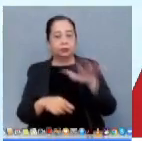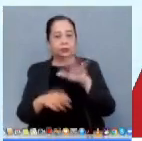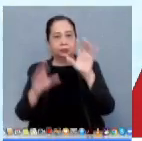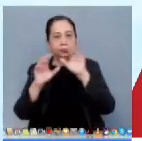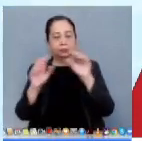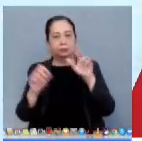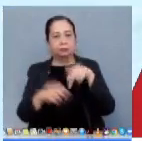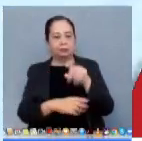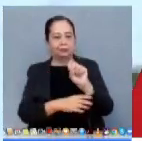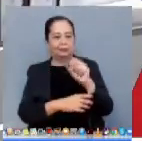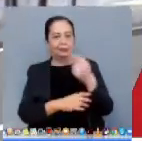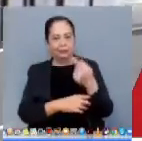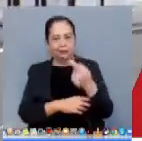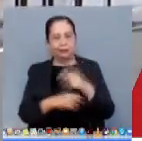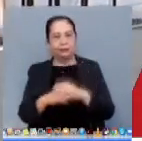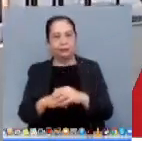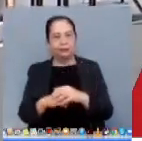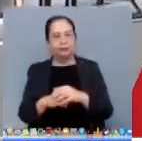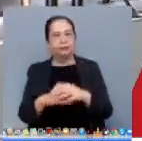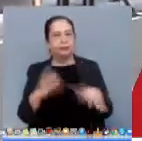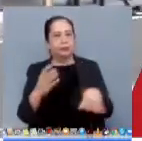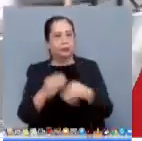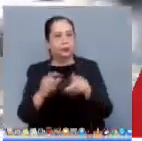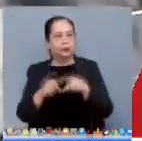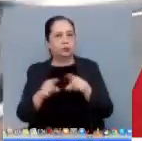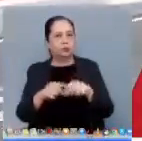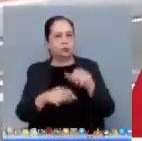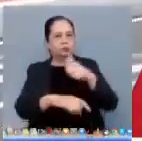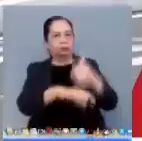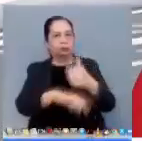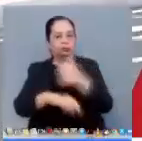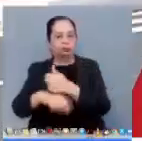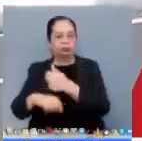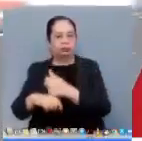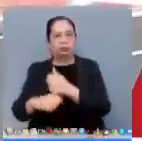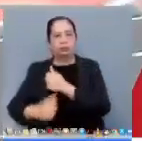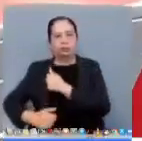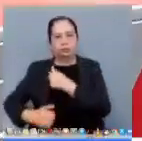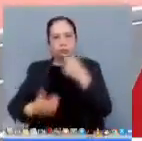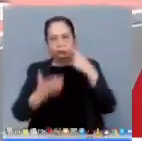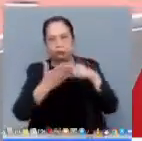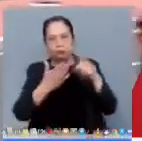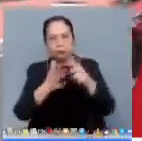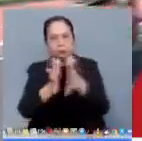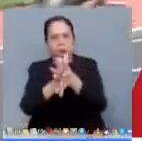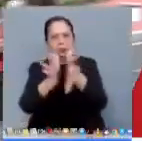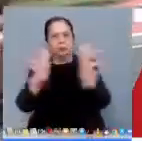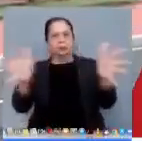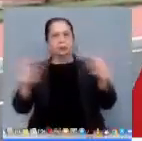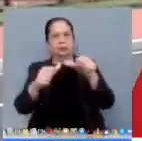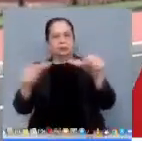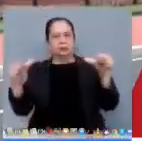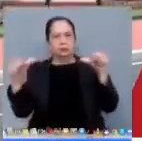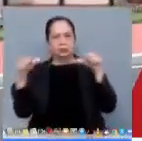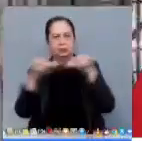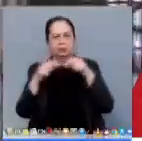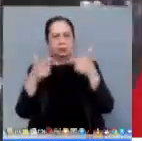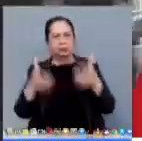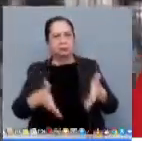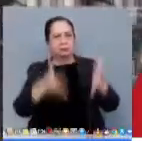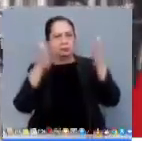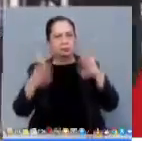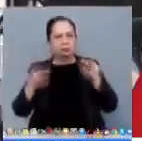Group. Nagdagdag din daw ng itatalagang security force dahil sa lawak ng lugar at dami ng gusaling kailangang